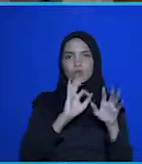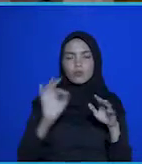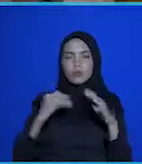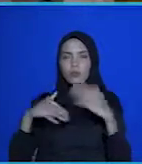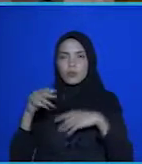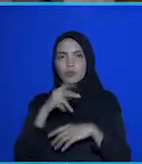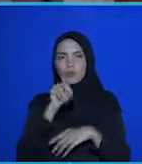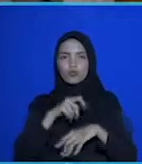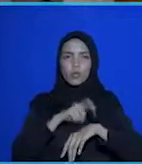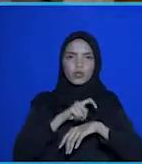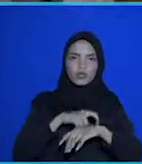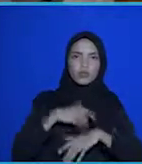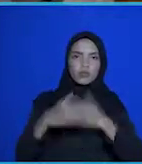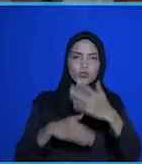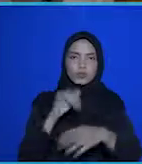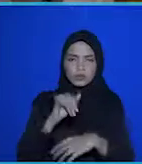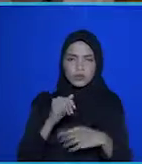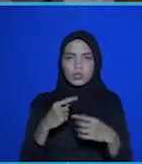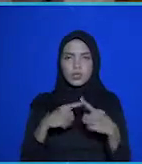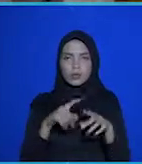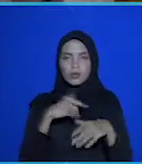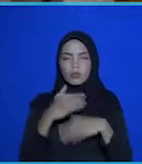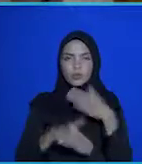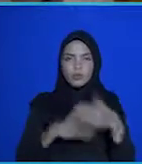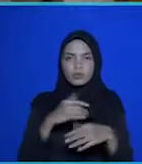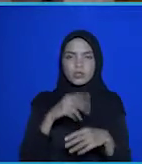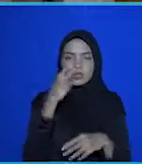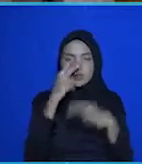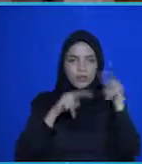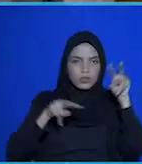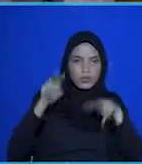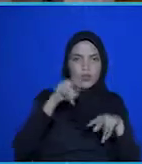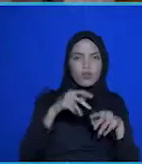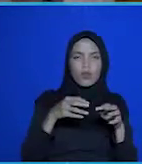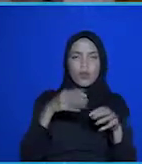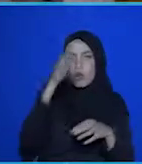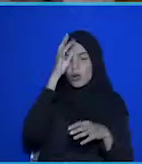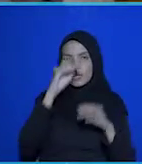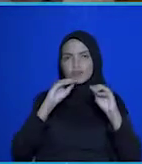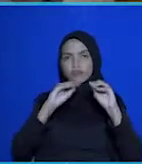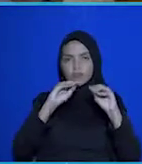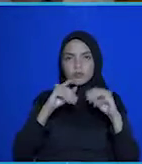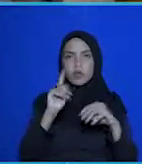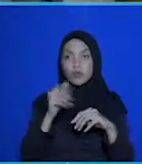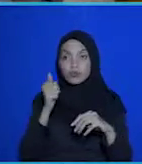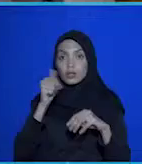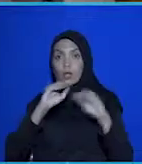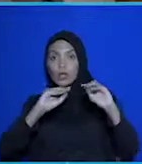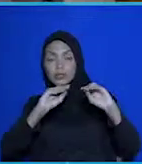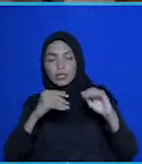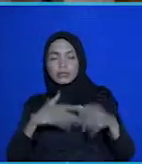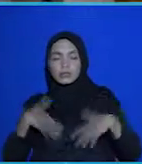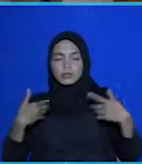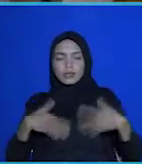memerlukan proses, memerlukan waktu. Kami dalam proses merekrut fasilitator-fasilitator, bila ada yang bisa menjadi fasilitator kami